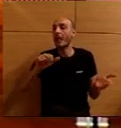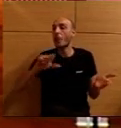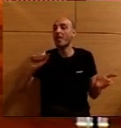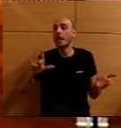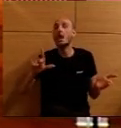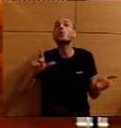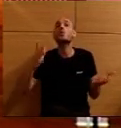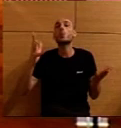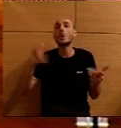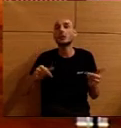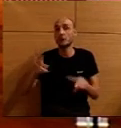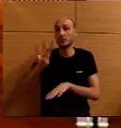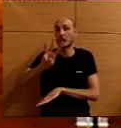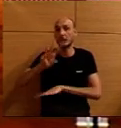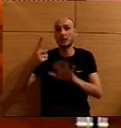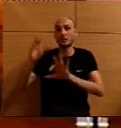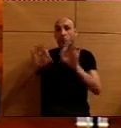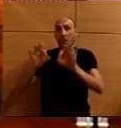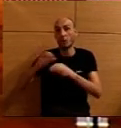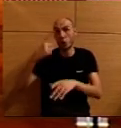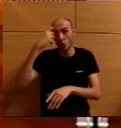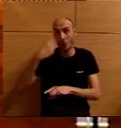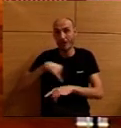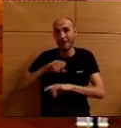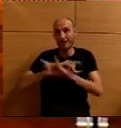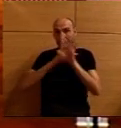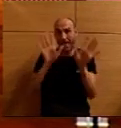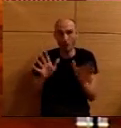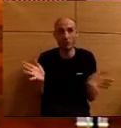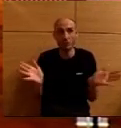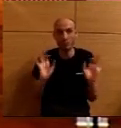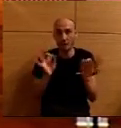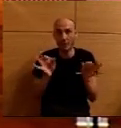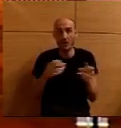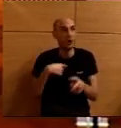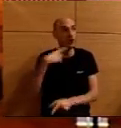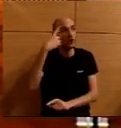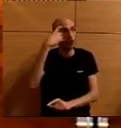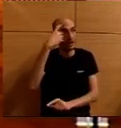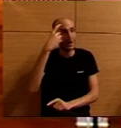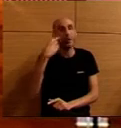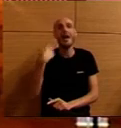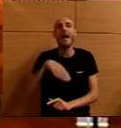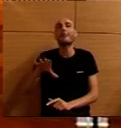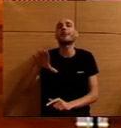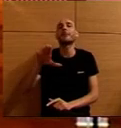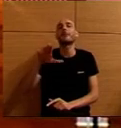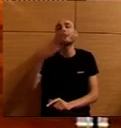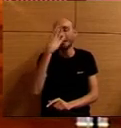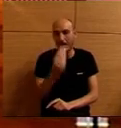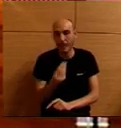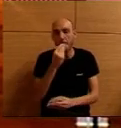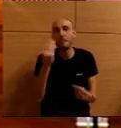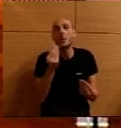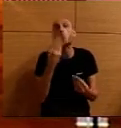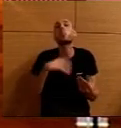ja haurà quedat clar, i el senyor Segarra, que crec que partís de la bona fe igual que jo, doncs ho comprendrà perfectament, podrà estar